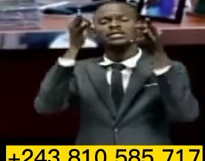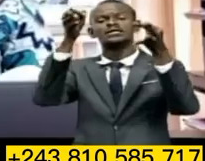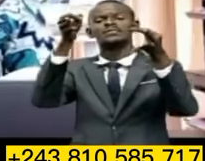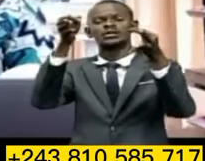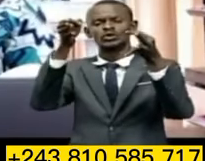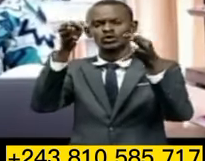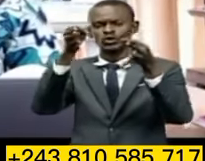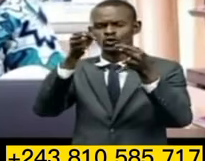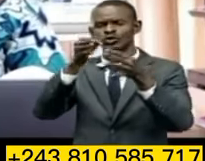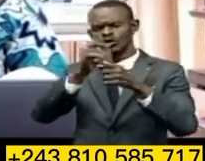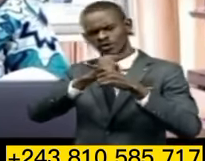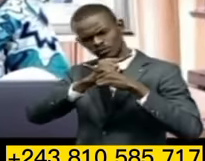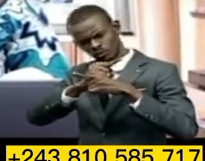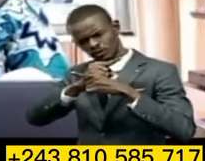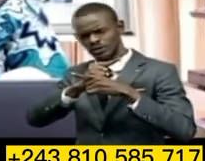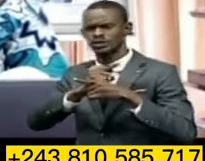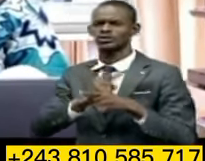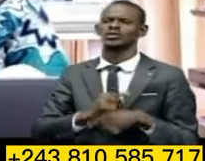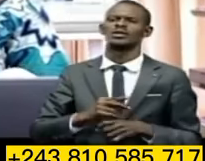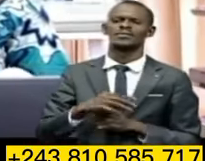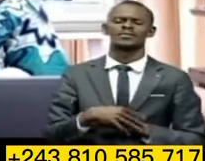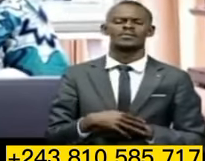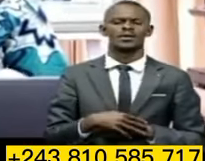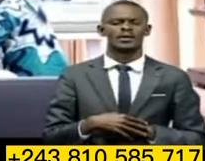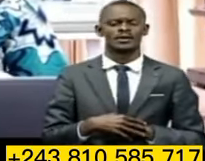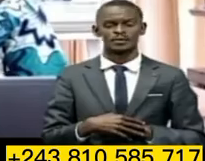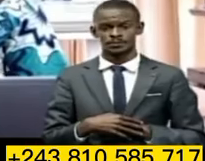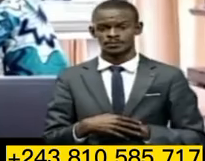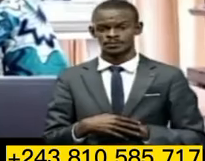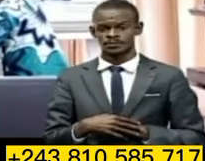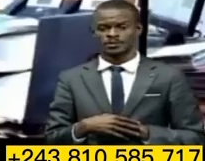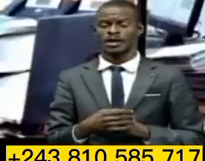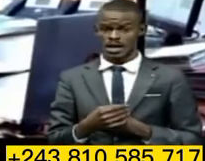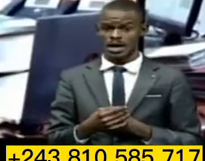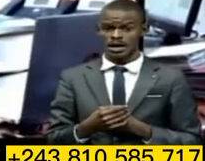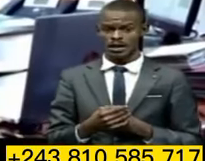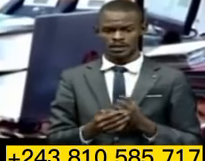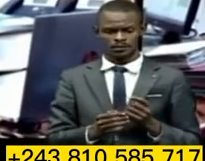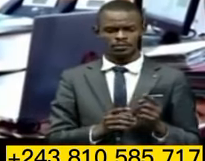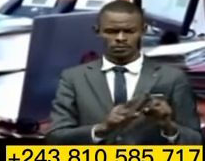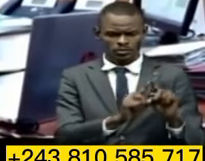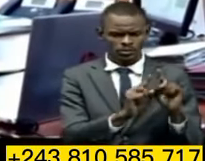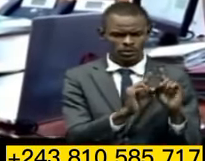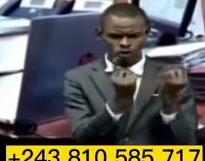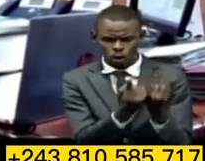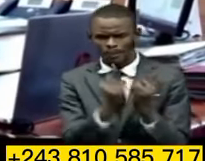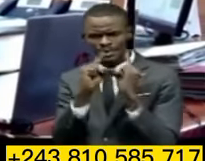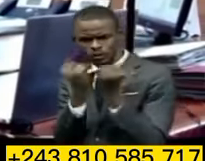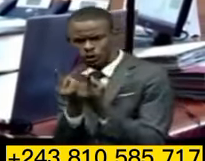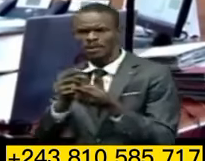la dissuasion, la protection et l'intervention. Des passerelles fonctionnelles, permanentes, formelles, devront